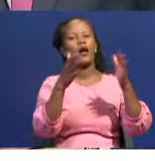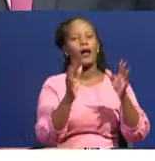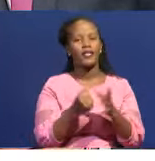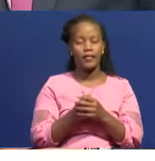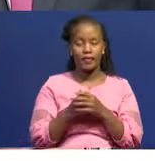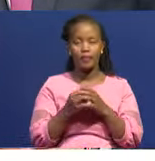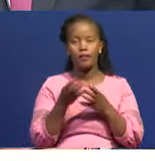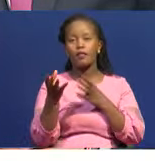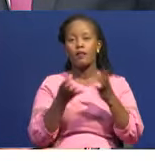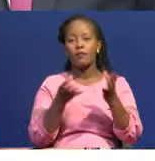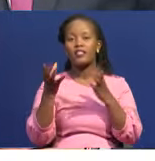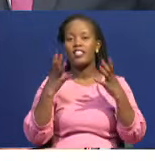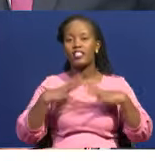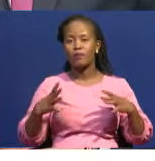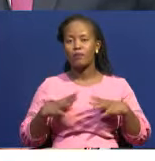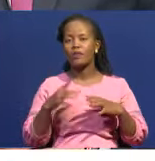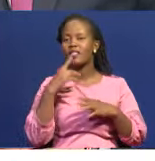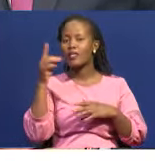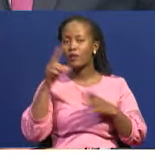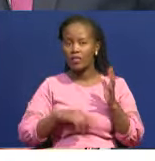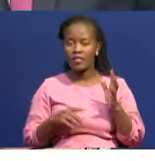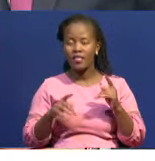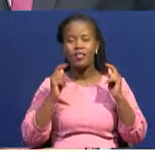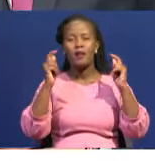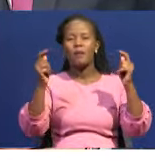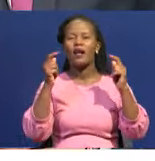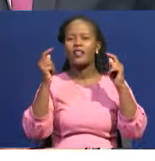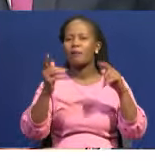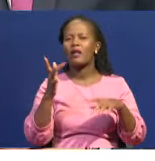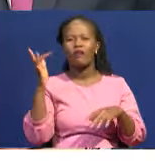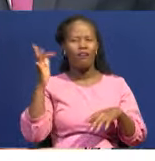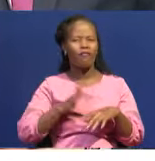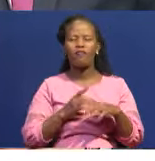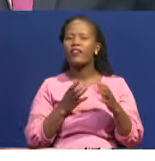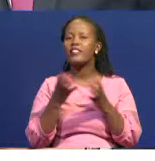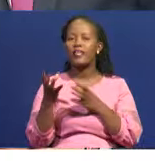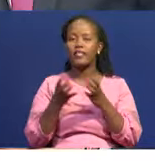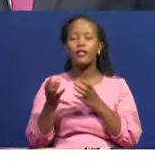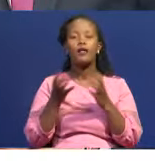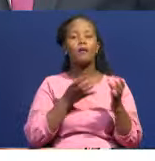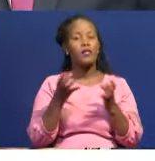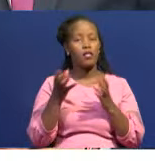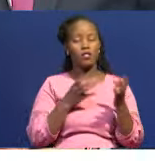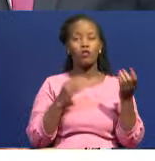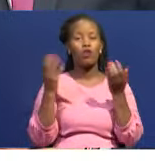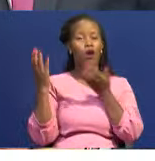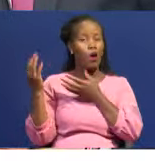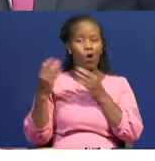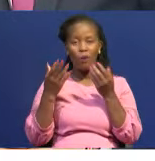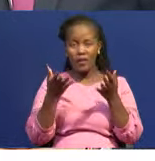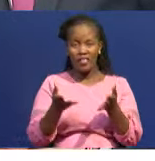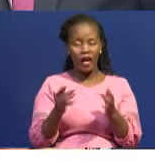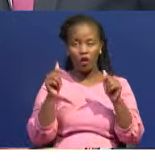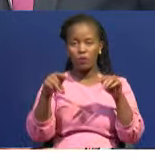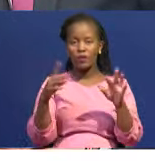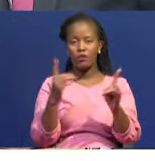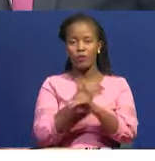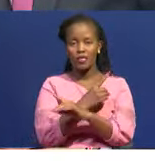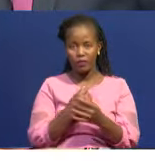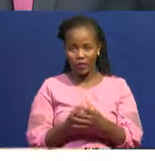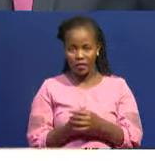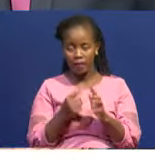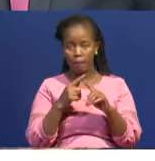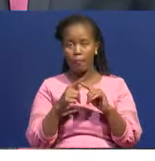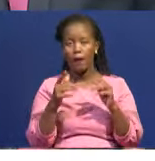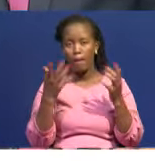yao leo walisema maandamano yameathiri vibaya biashara yao, wakisema natumai hali itakuwa tofauti hii leo. Maafisa wa polisi